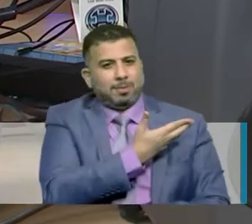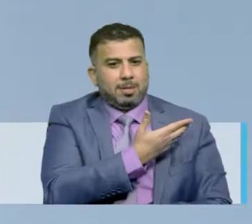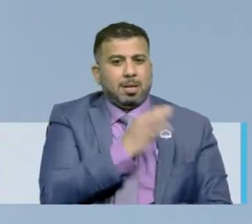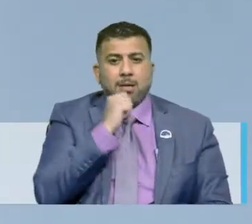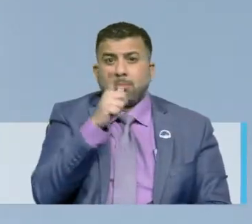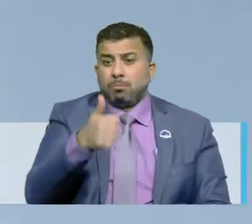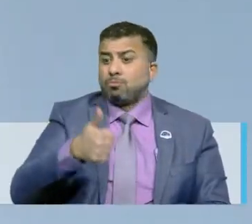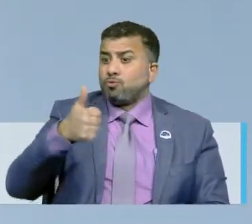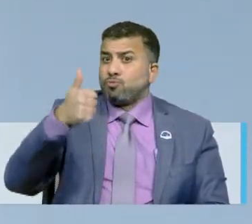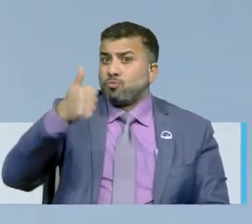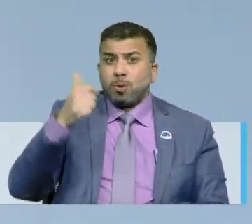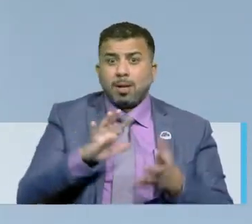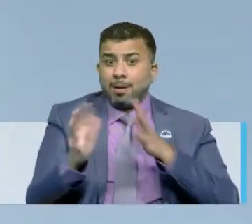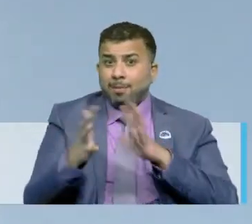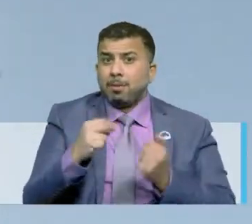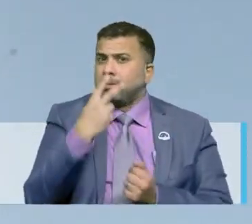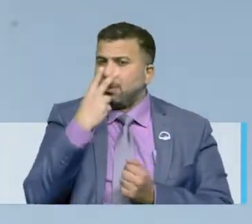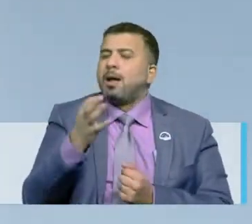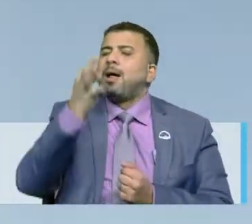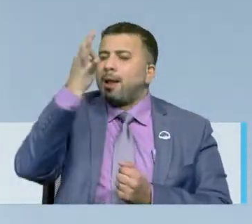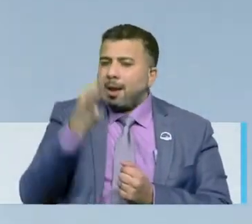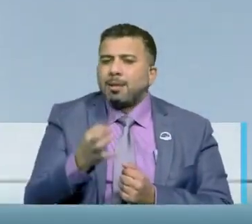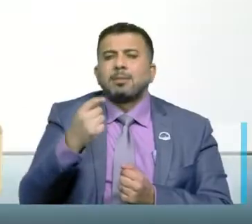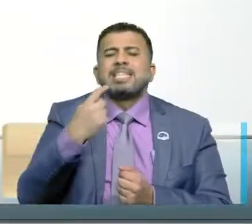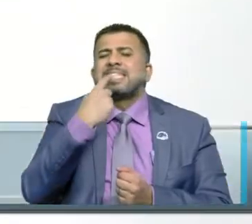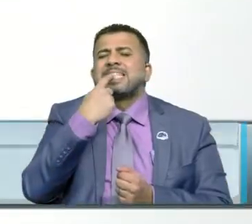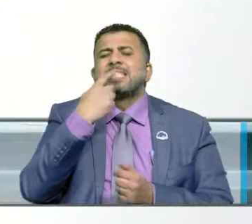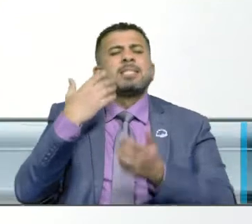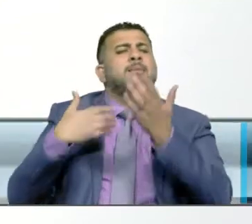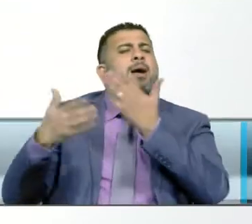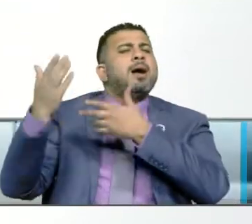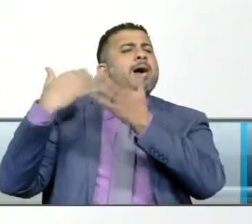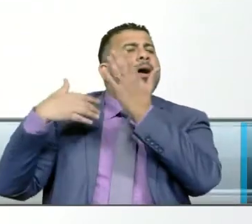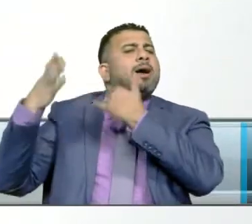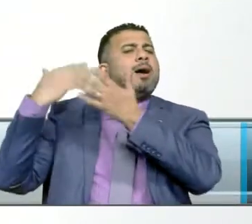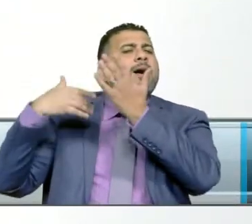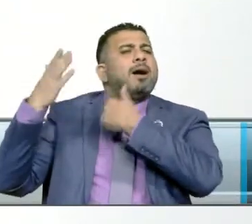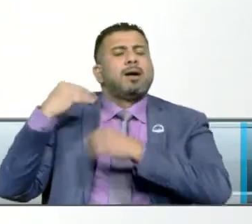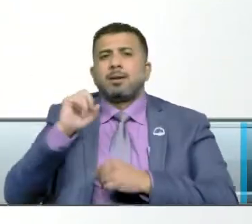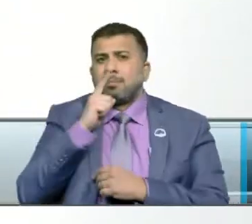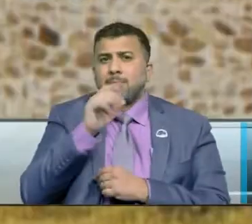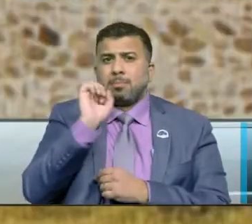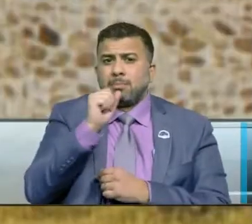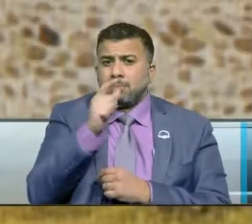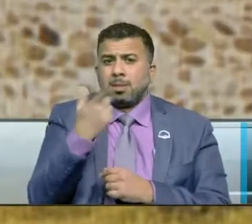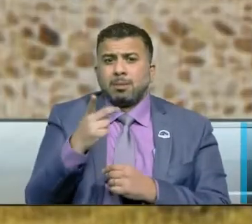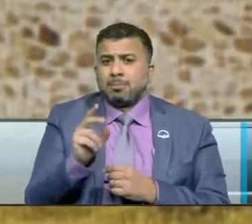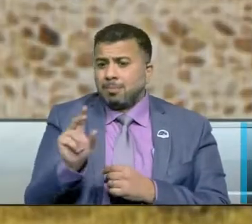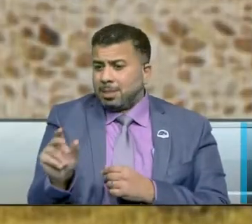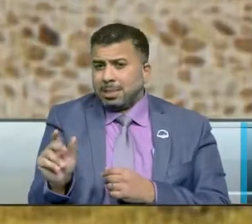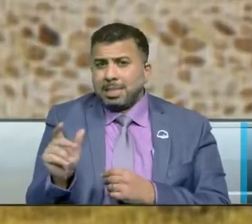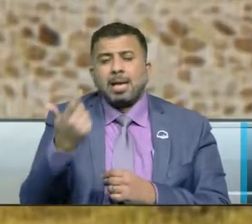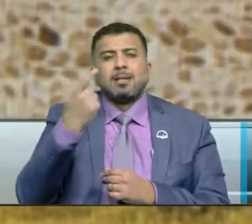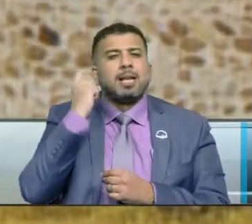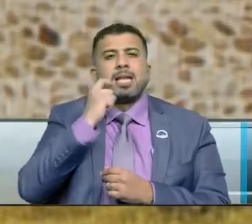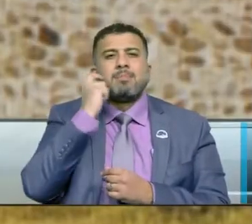عن إنجازاتها، كان لابد من العودة بالزمن إلى الوراء، حيث كان افتتاح إذاعة الإمارات من